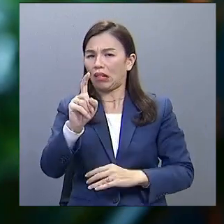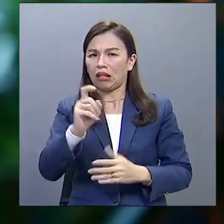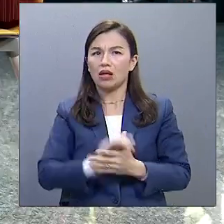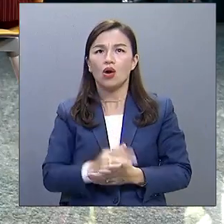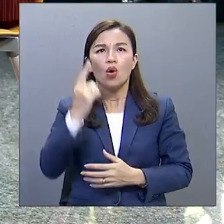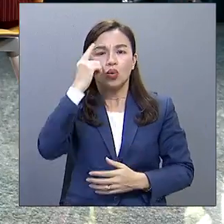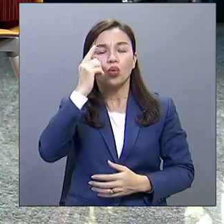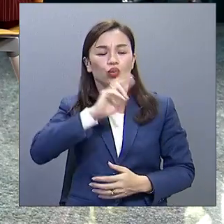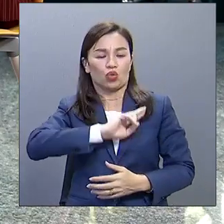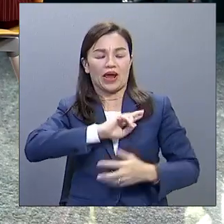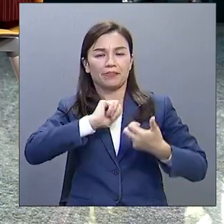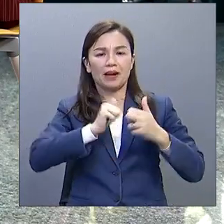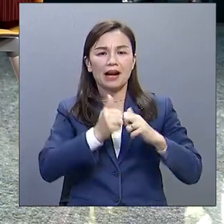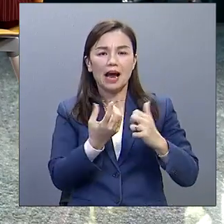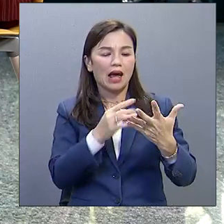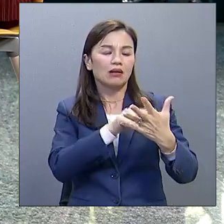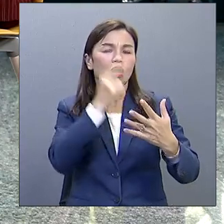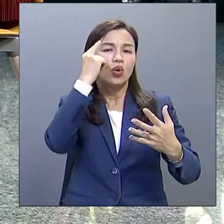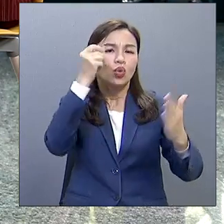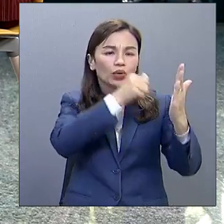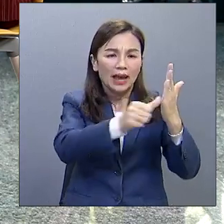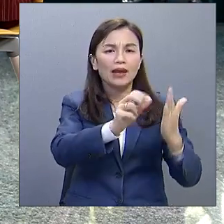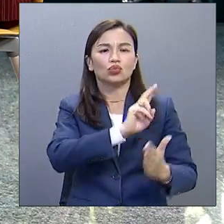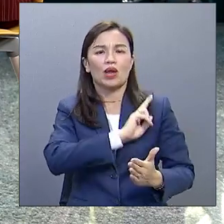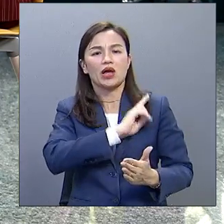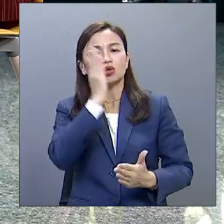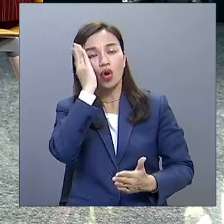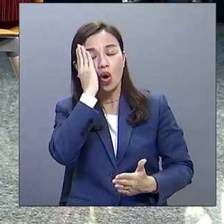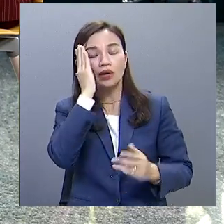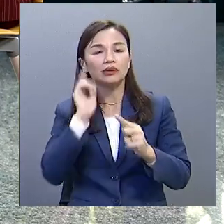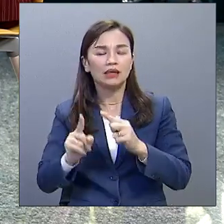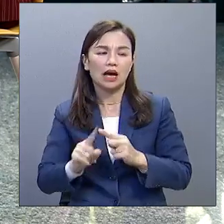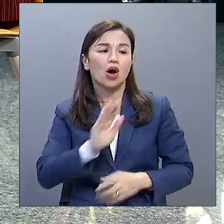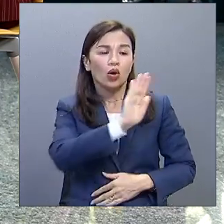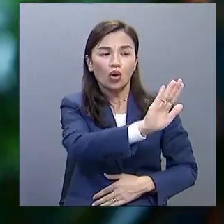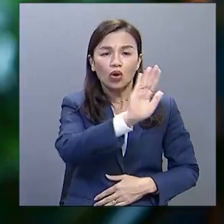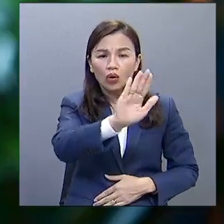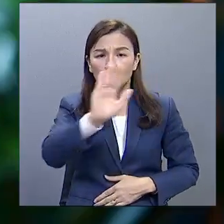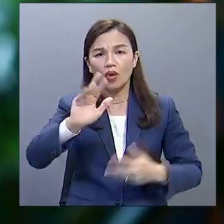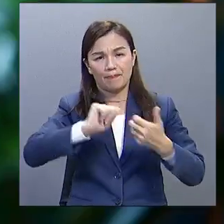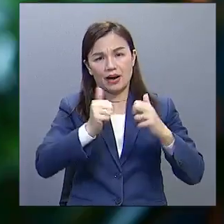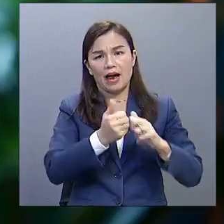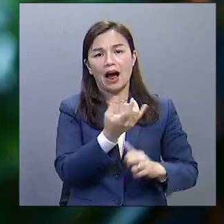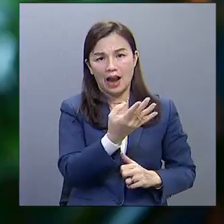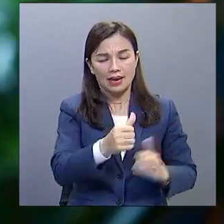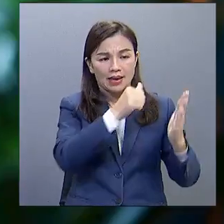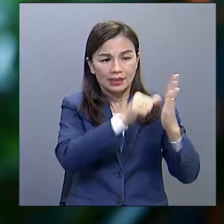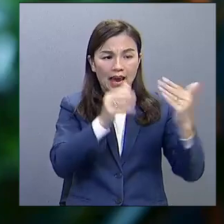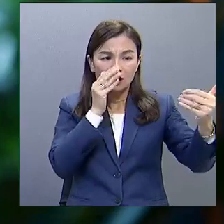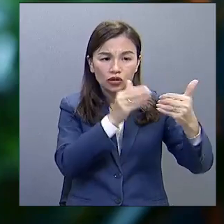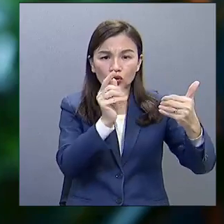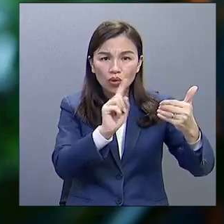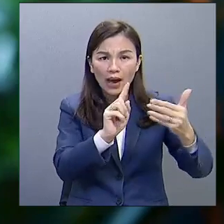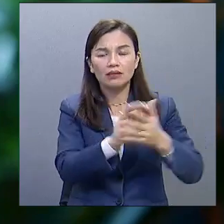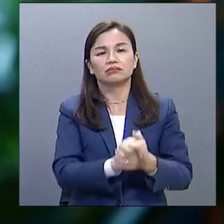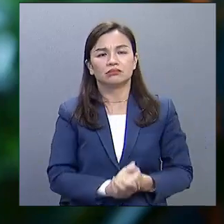รู้ปัญหาคืออะไรหมอก็แก้แต่ว่าต้องประเมินนะคะว่าเรามีปัญหาตรงไหนปัญหานั้นต้องแก้อะไรเพราะฉะนั้นสูตรส